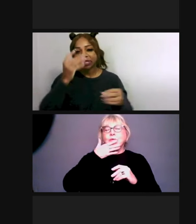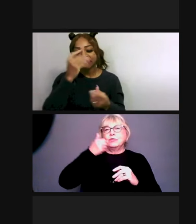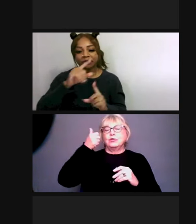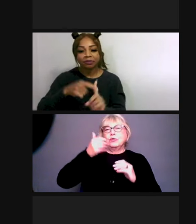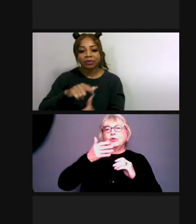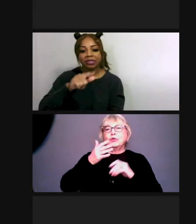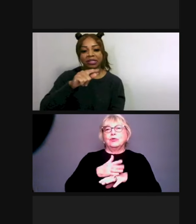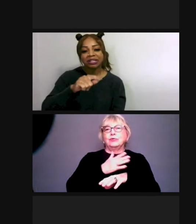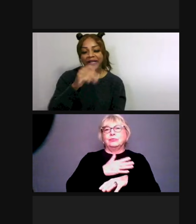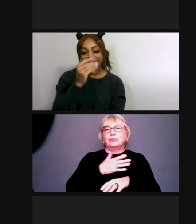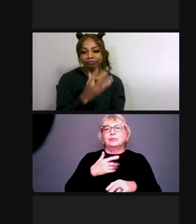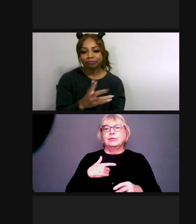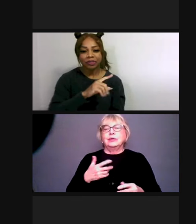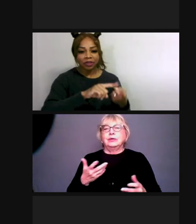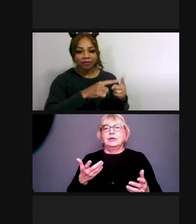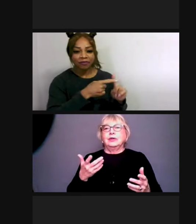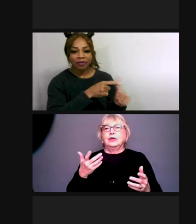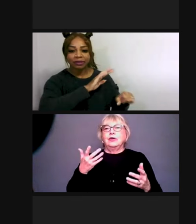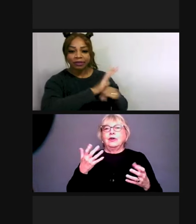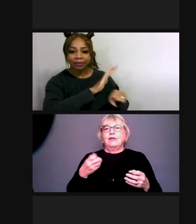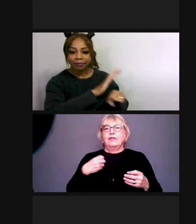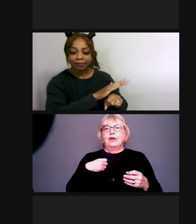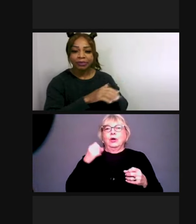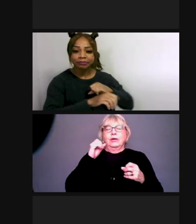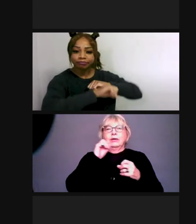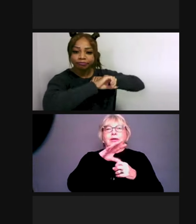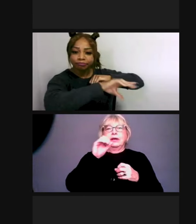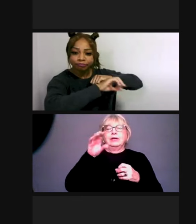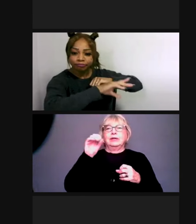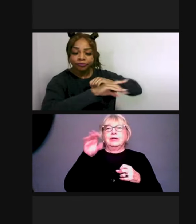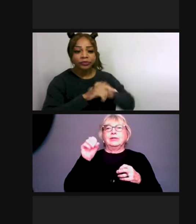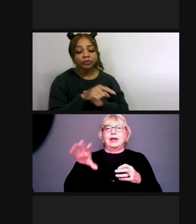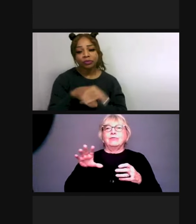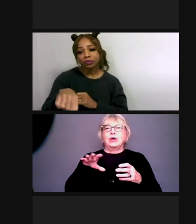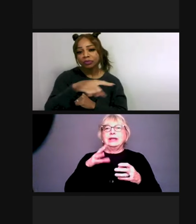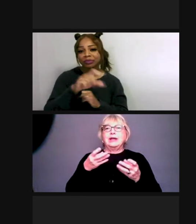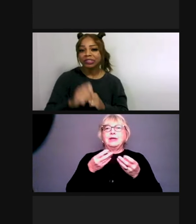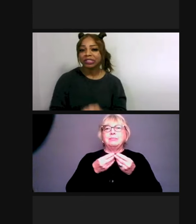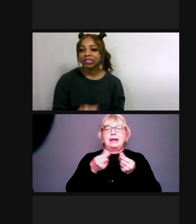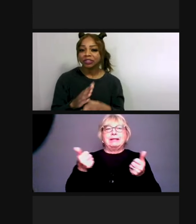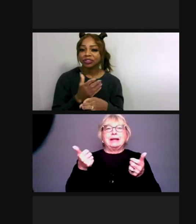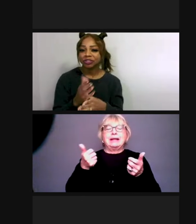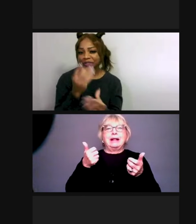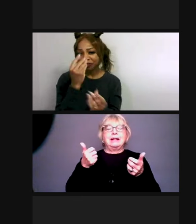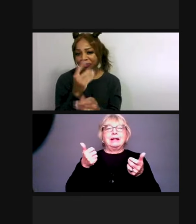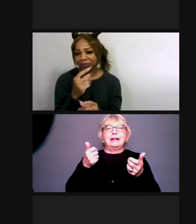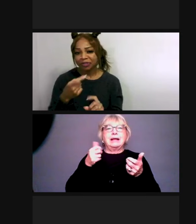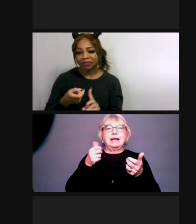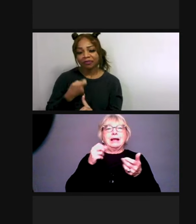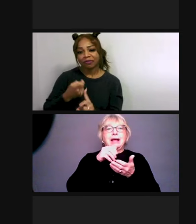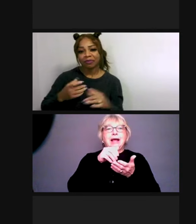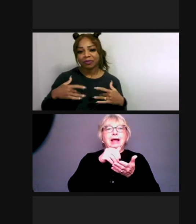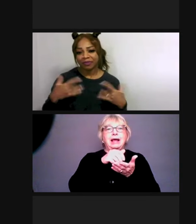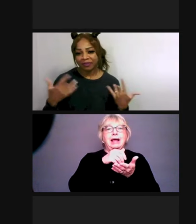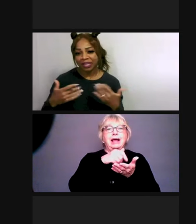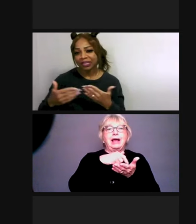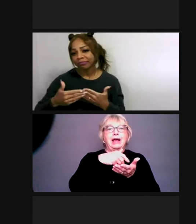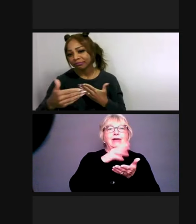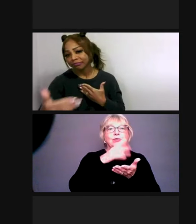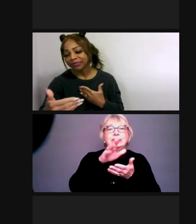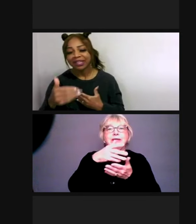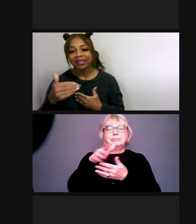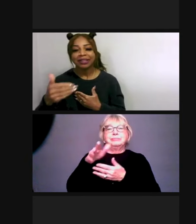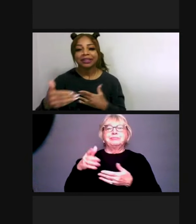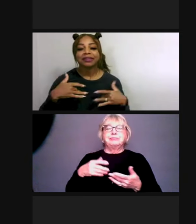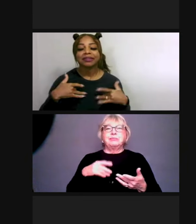vous envoyer mettre à votre disposition du matériel donc pour cette session et pour la session